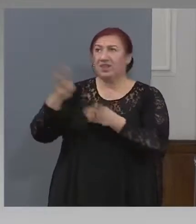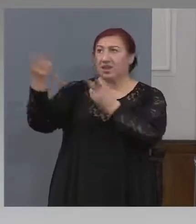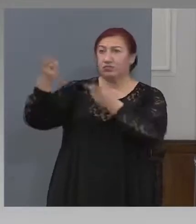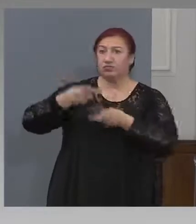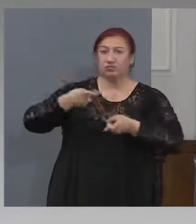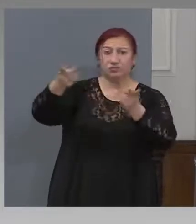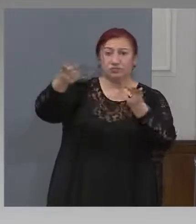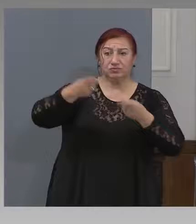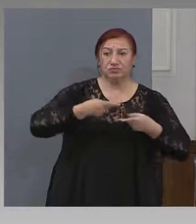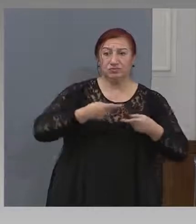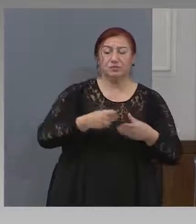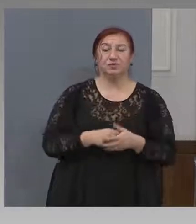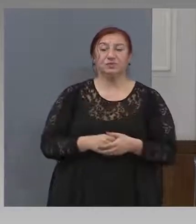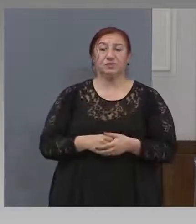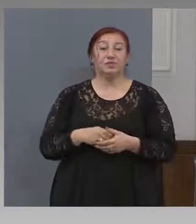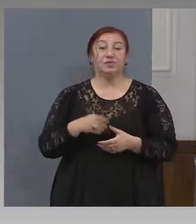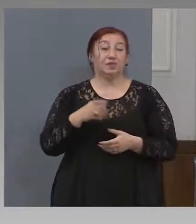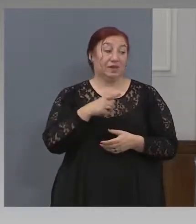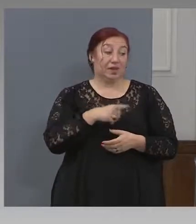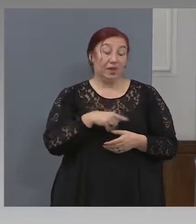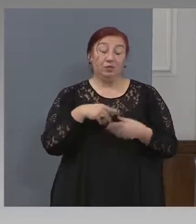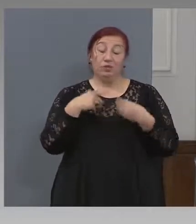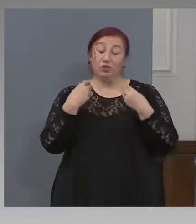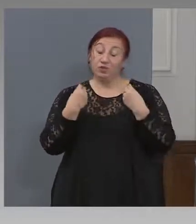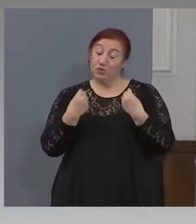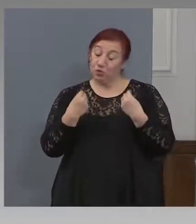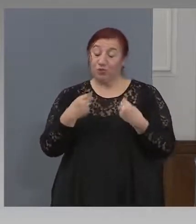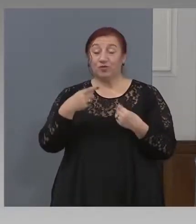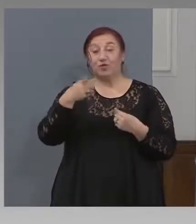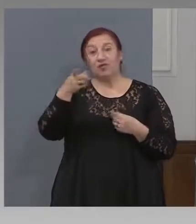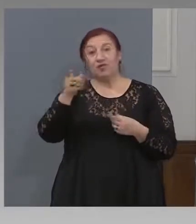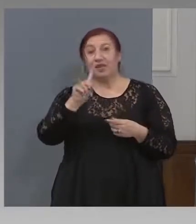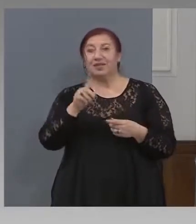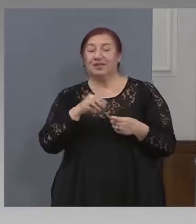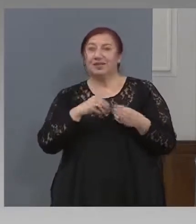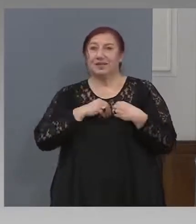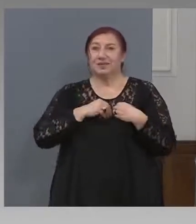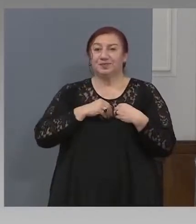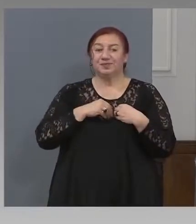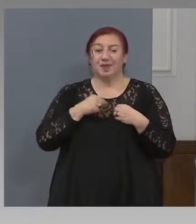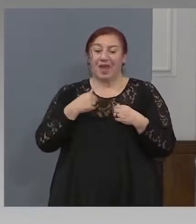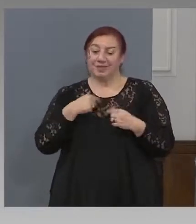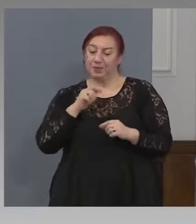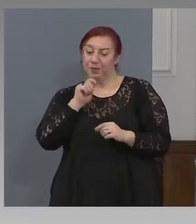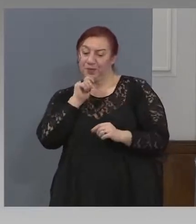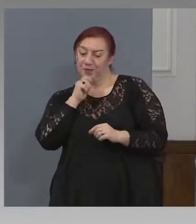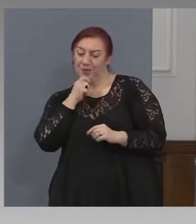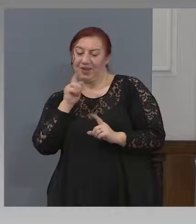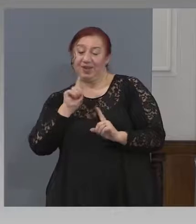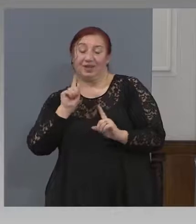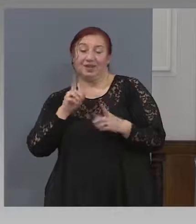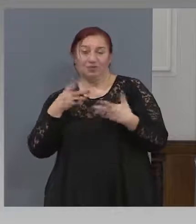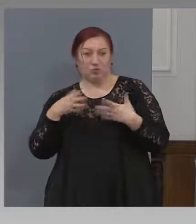Понеже е хубаво да не останете с впечатлението, че се измъкваме от отговора на този въпрос.